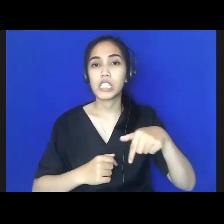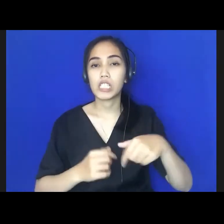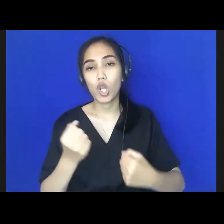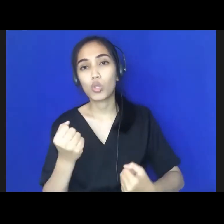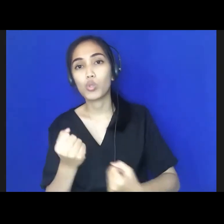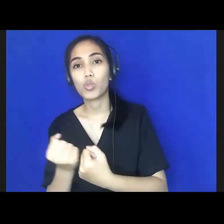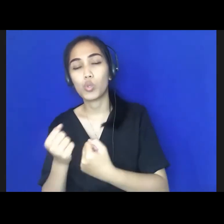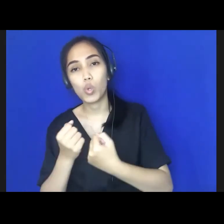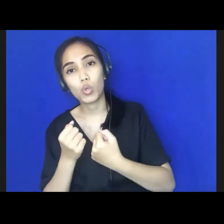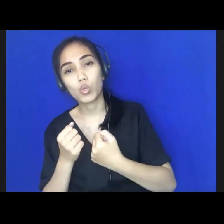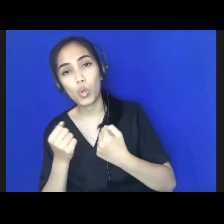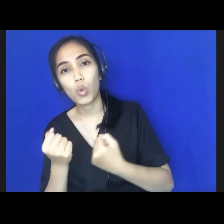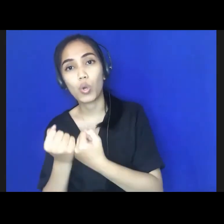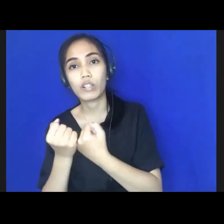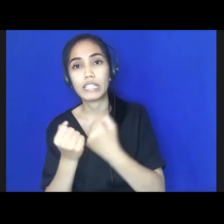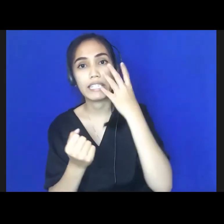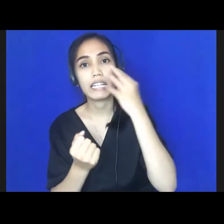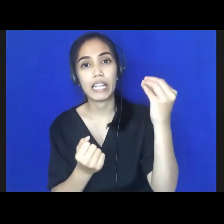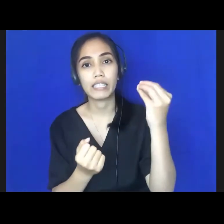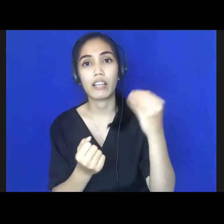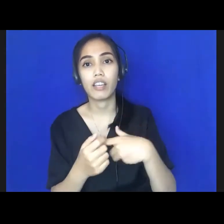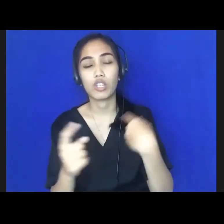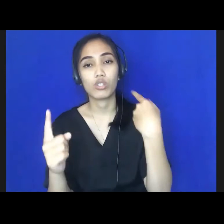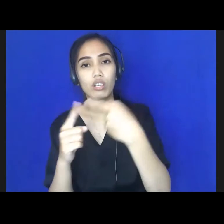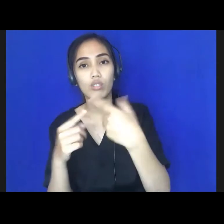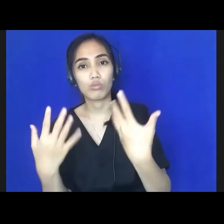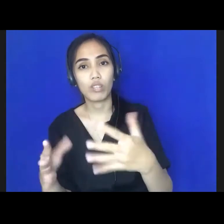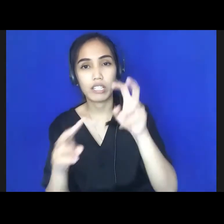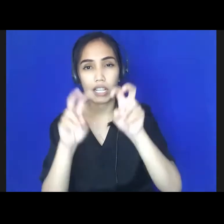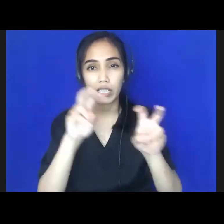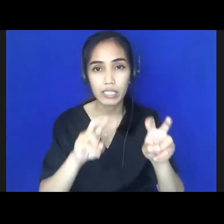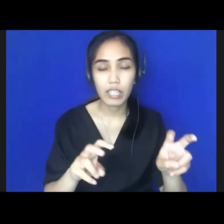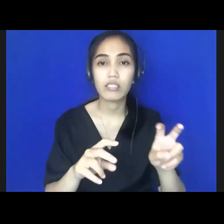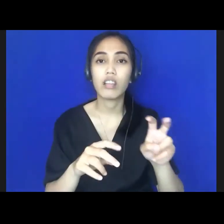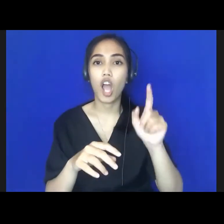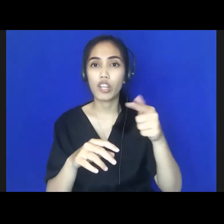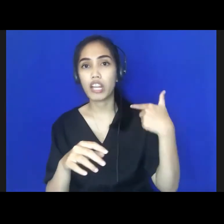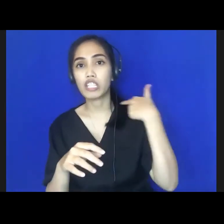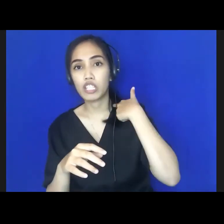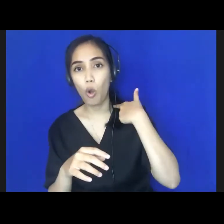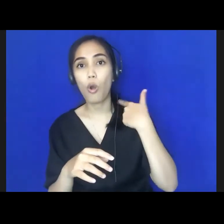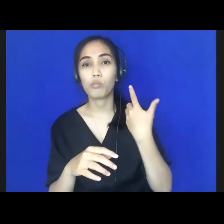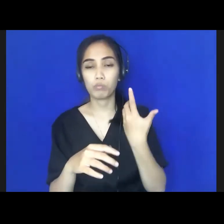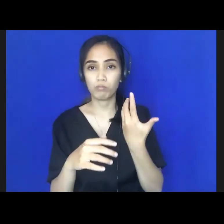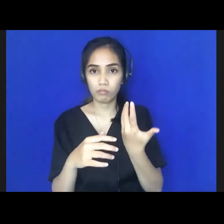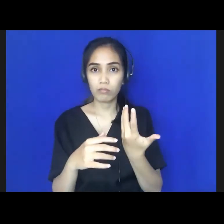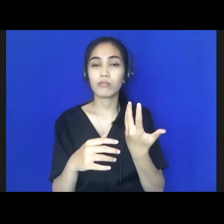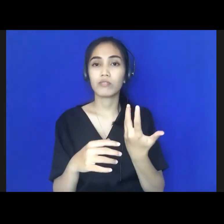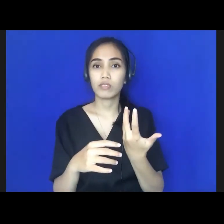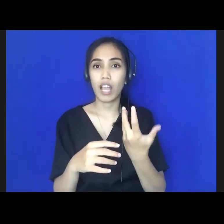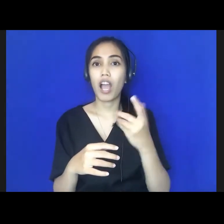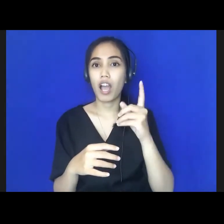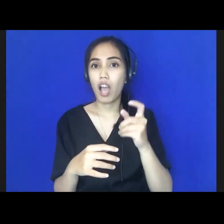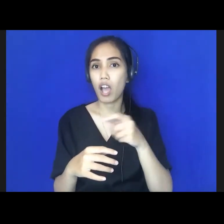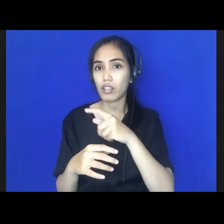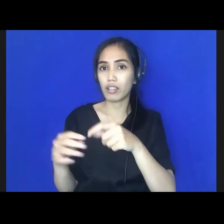level desa sehingga sasaran-sasaran yang memang sudah kita identifikasi berisiko, ya kami akan memunculkan namanya keluarga berisiko